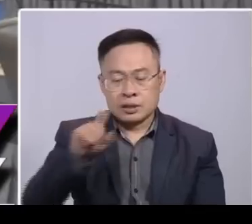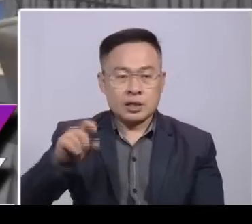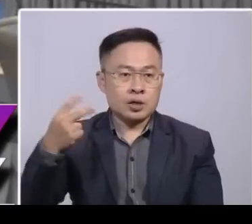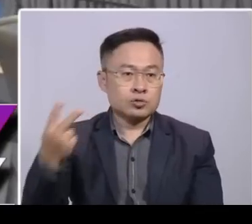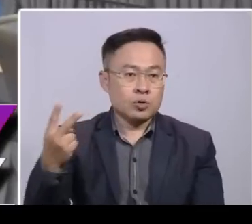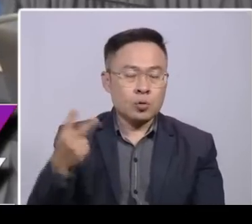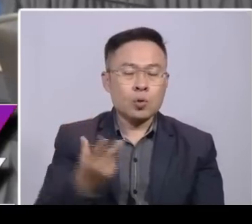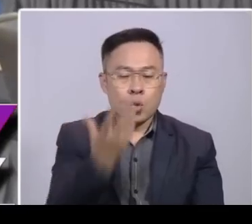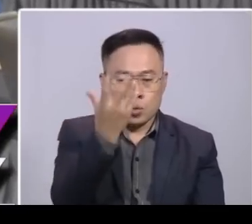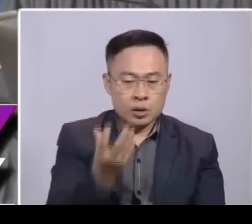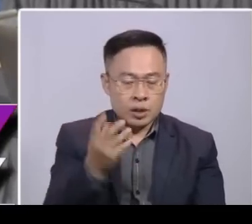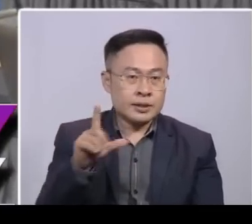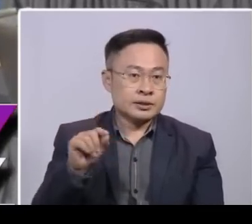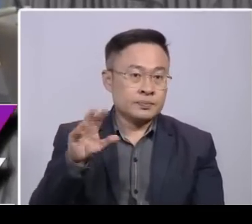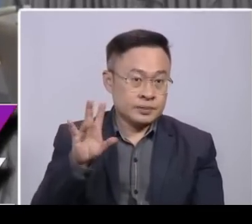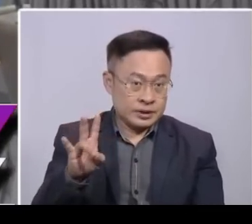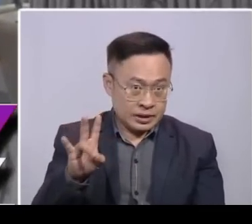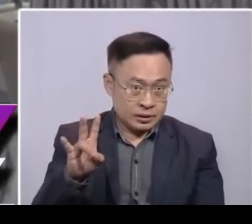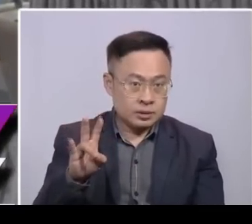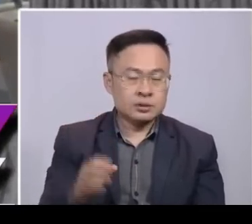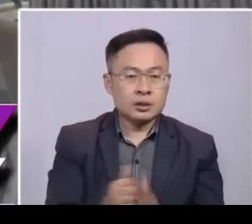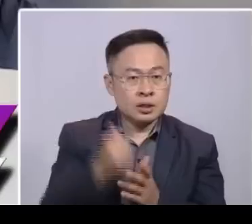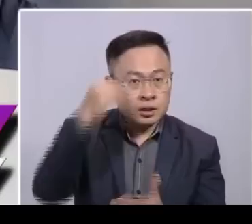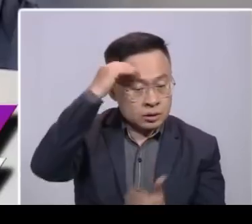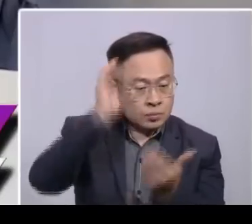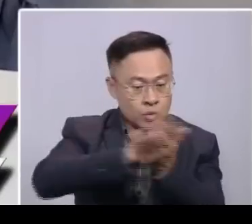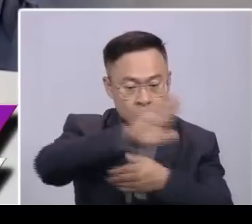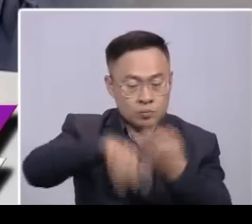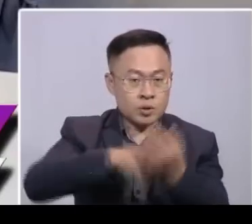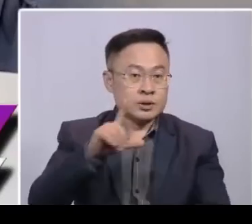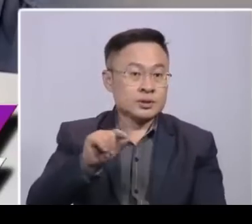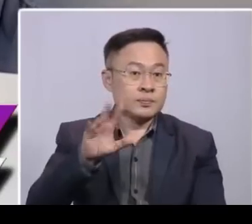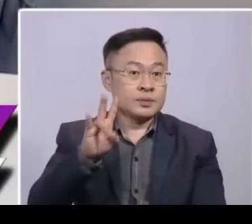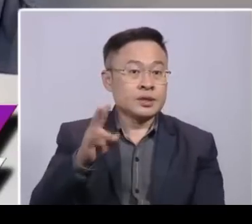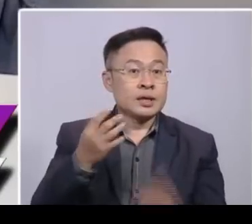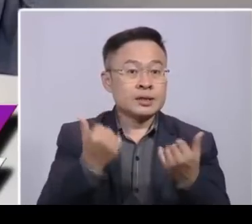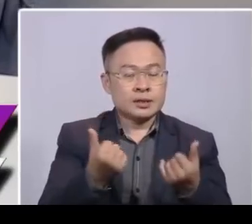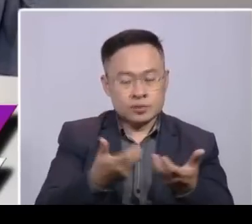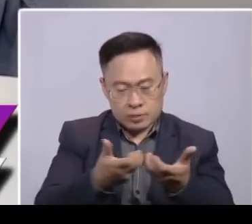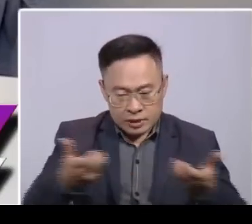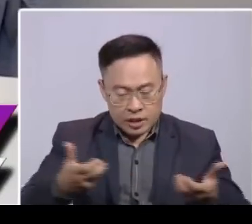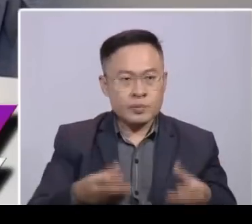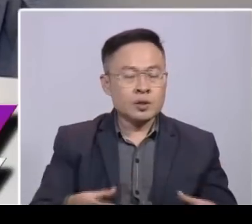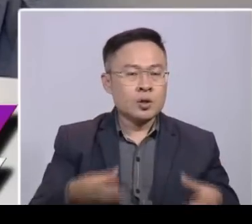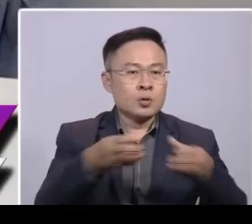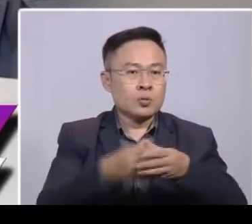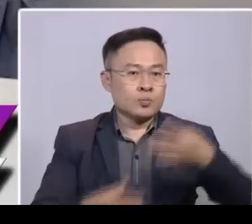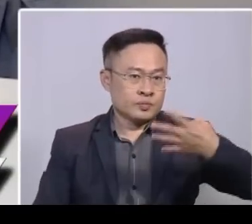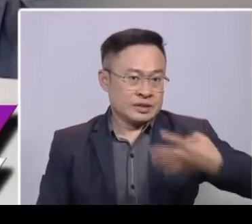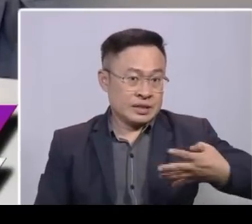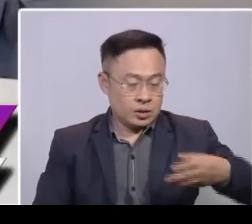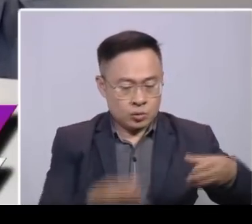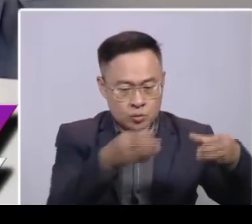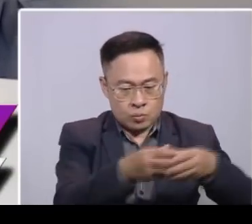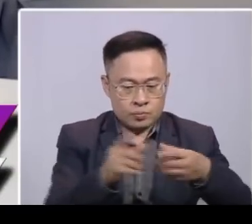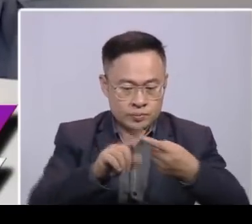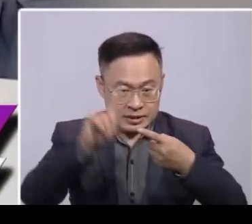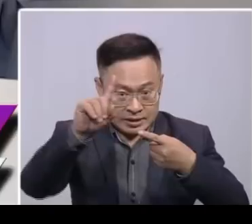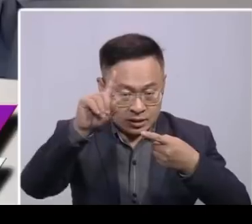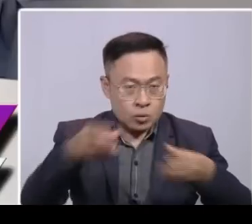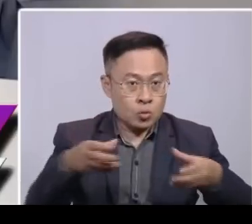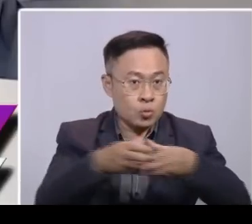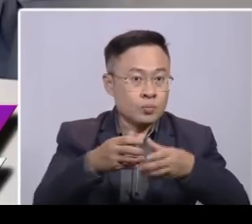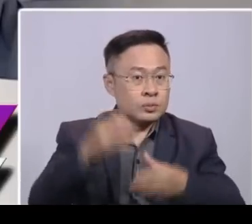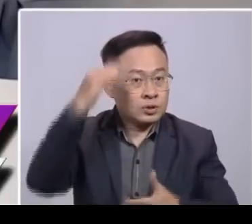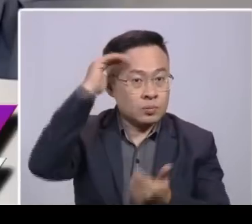ย27นายจะถูกแบ่งออกเป็น4กลุ่มย่อยนะคะกลุ่มแรกค่ะเป็นตำรวจที่ช่วยเหลือผู้ต้องหาพานายน่องและก็